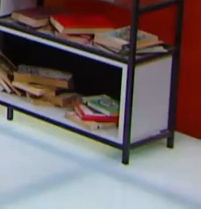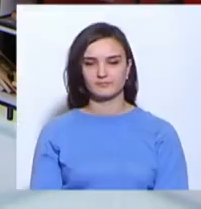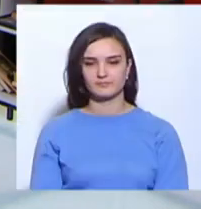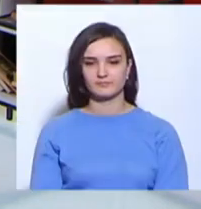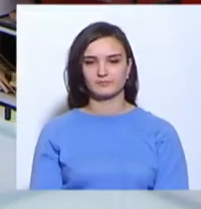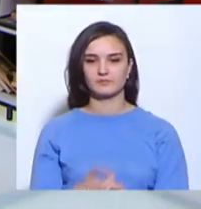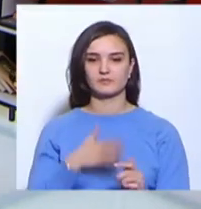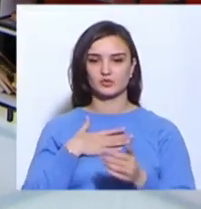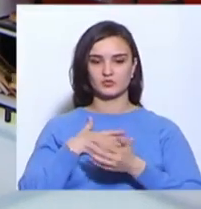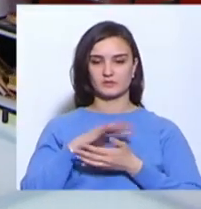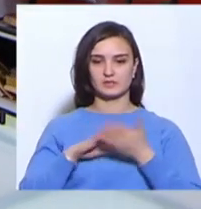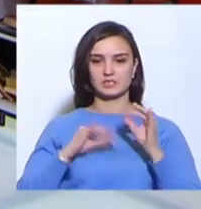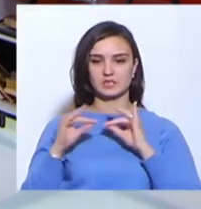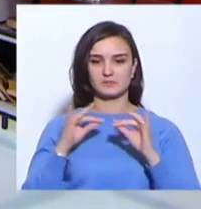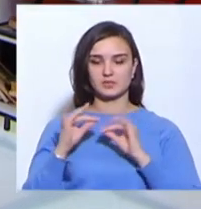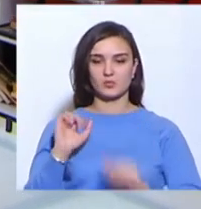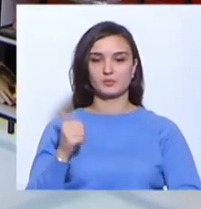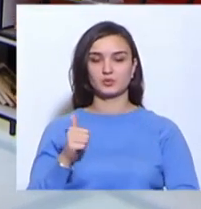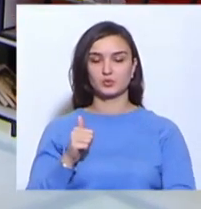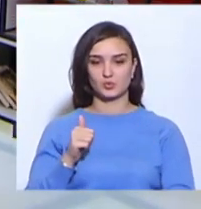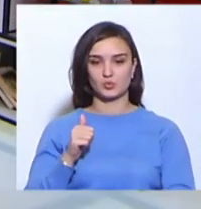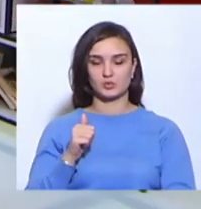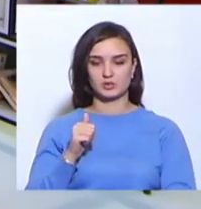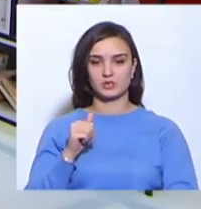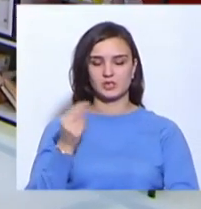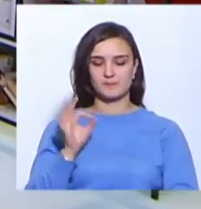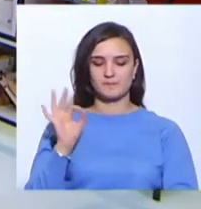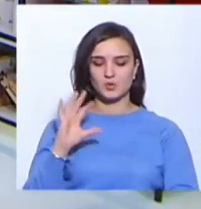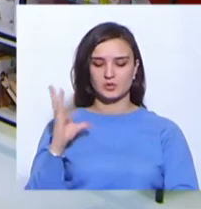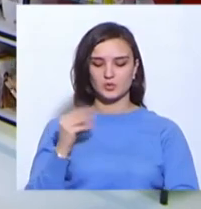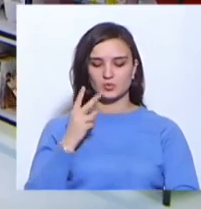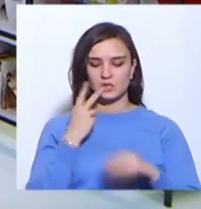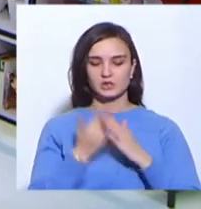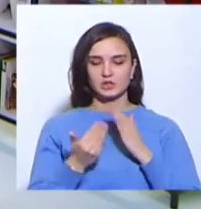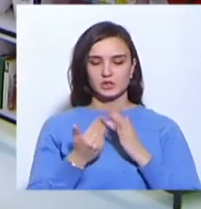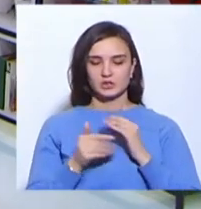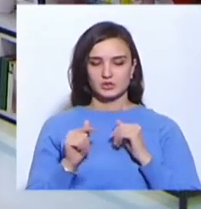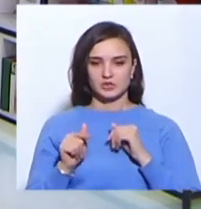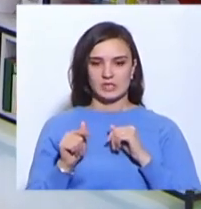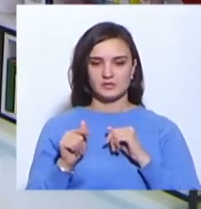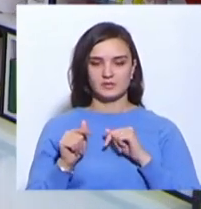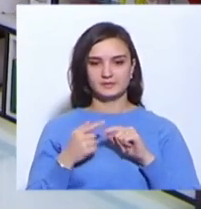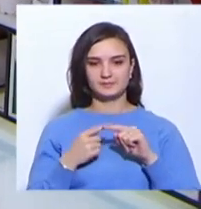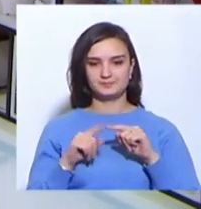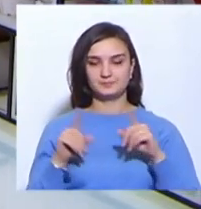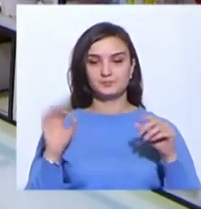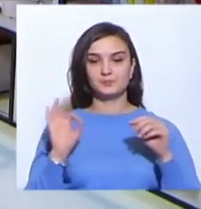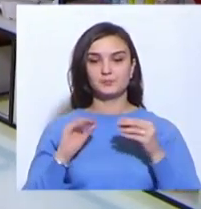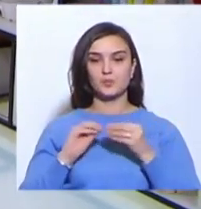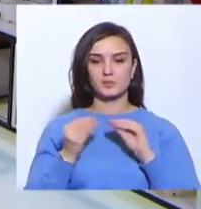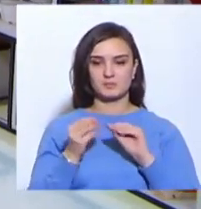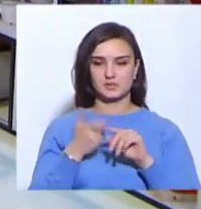ჩვენ ვაგრძელებთ საუბარს, როგორც ციფრებით ჩანს, ციფრებით და რიცხვებით ჩანს. პრობლემა